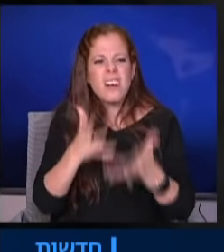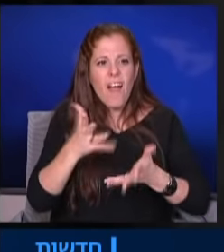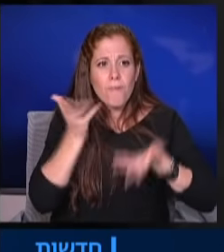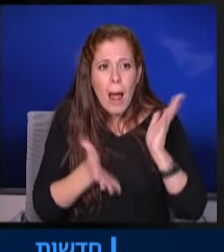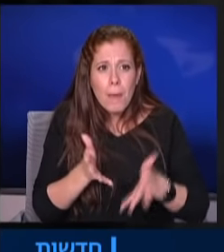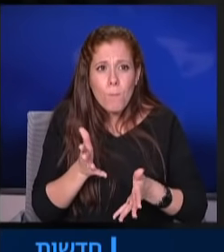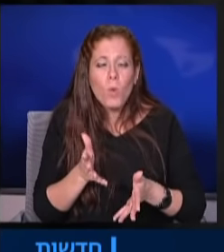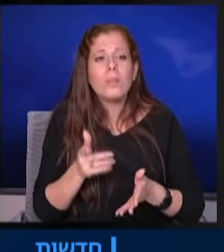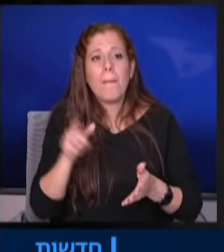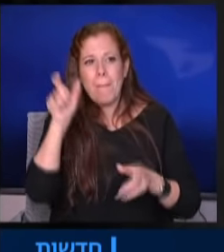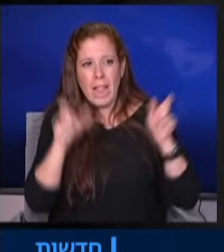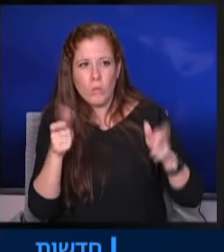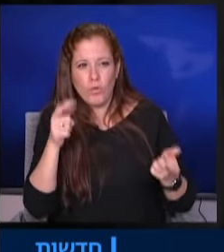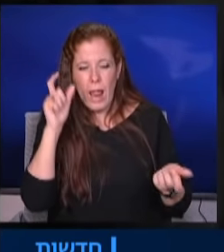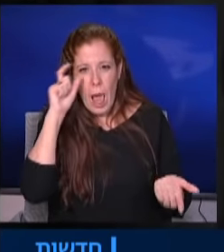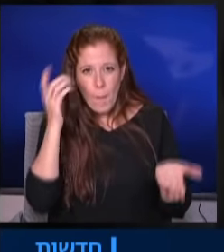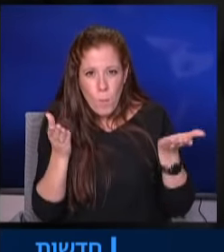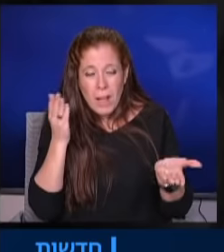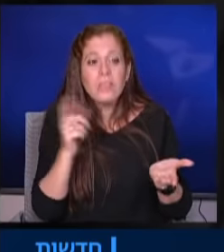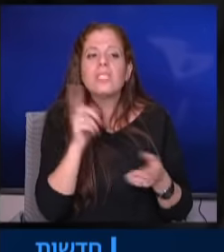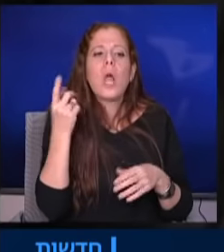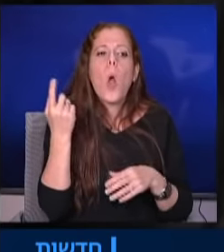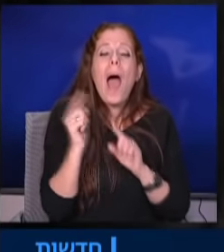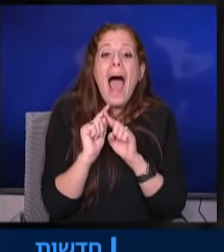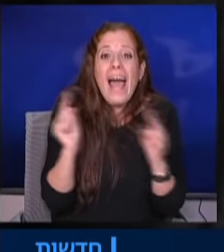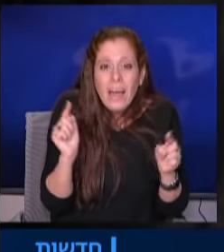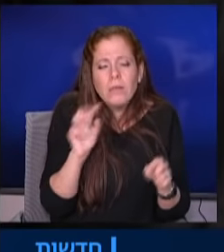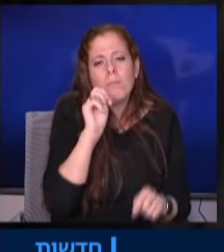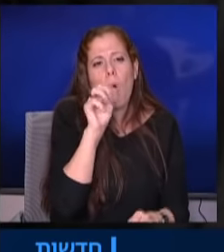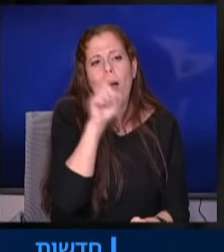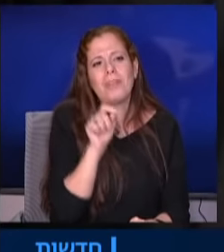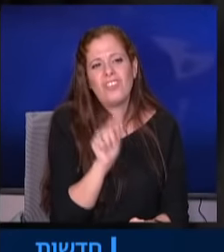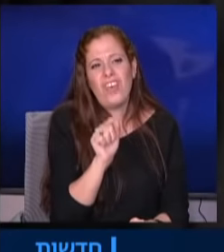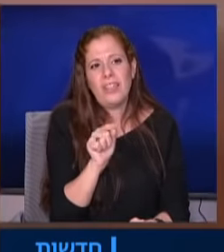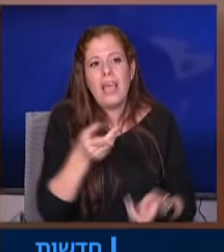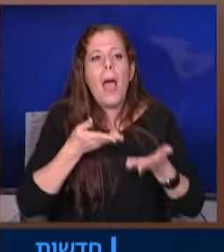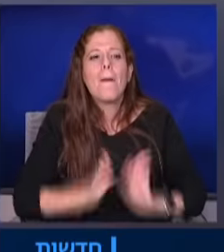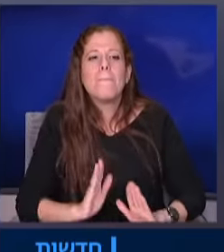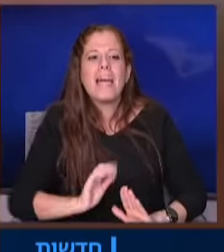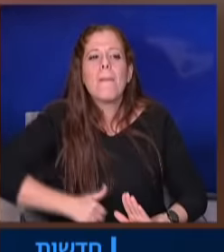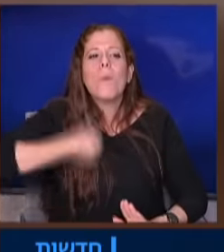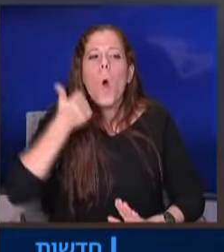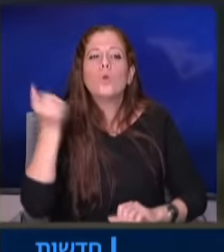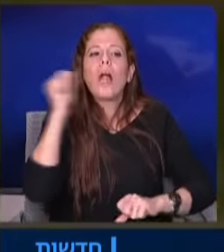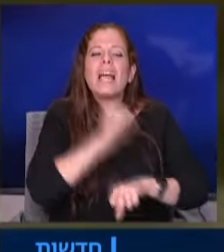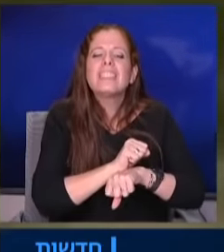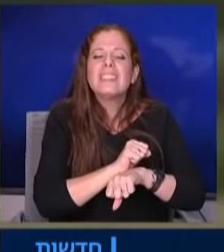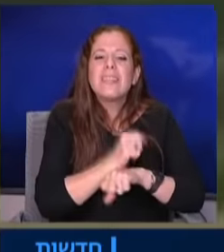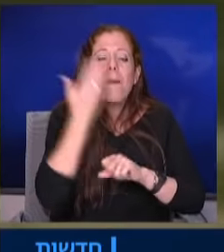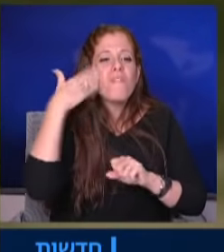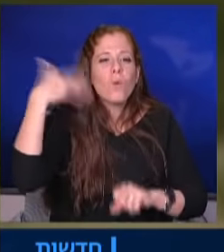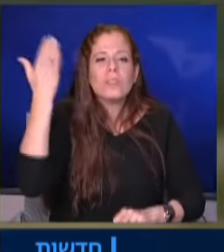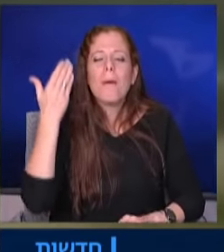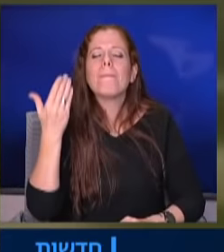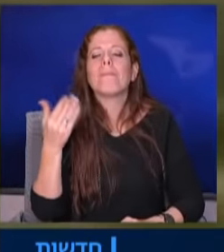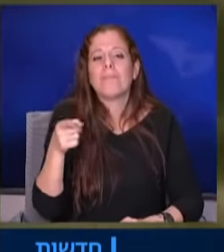אבו מאזן, הוא לא אחר מאשר מוחמד זביידי, בנו הבכור של האסיר המפורסם זכריה זביידי, מפקד גדודי